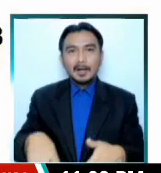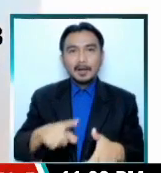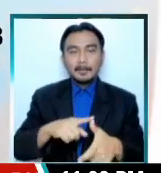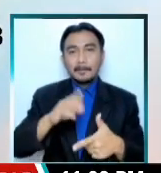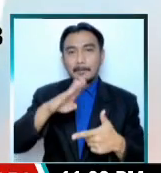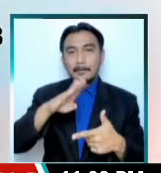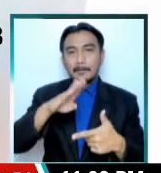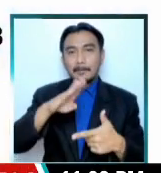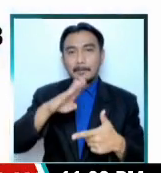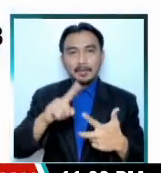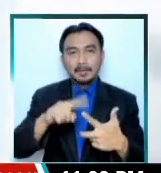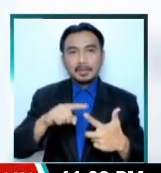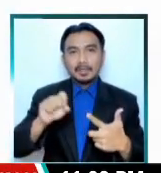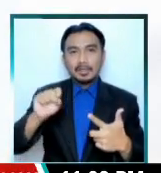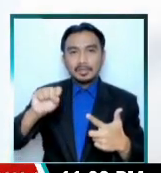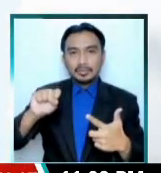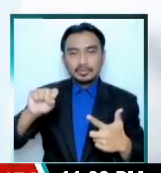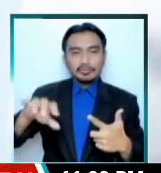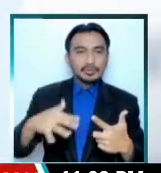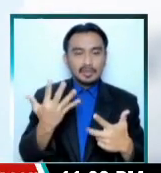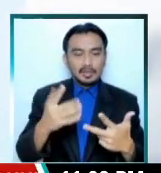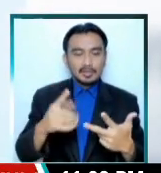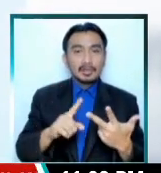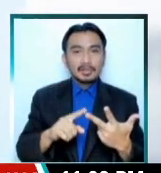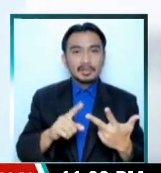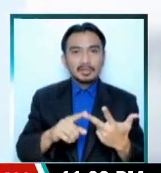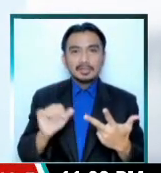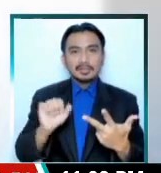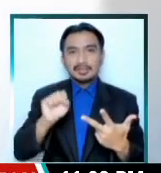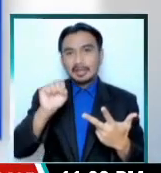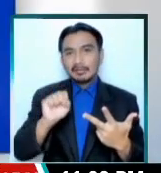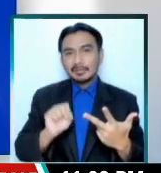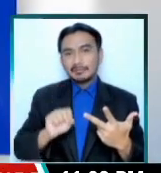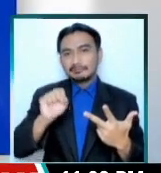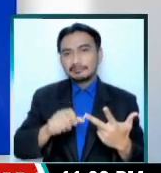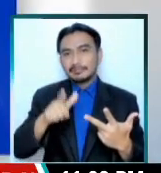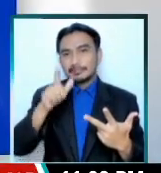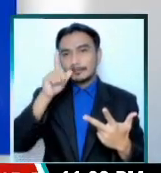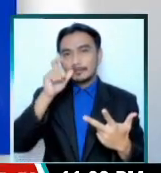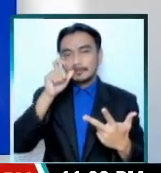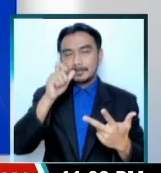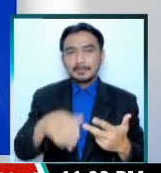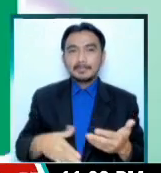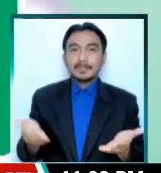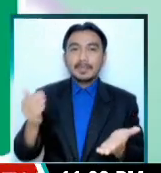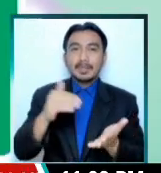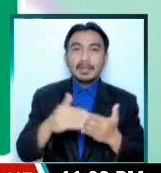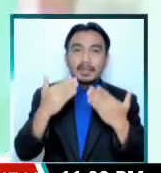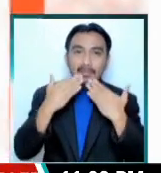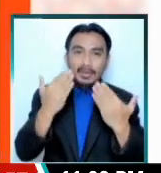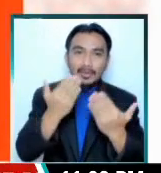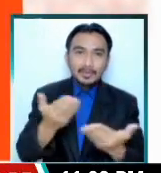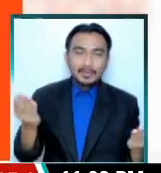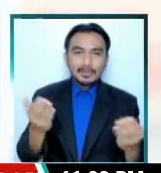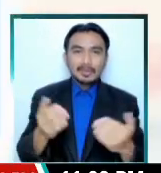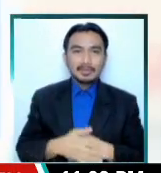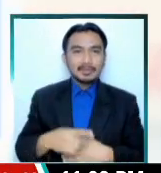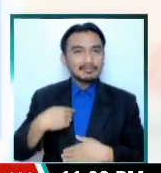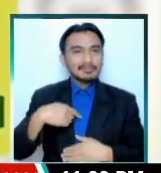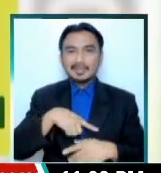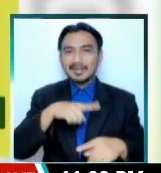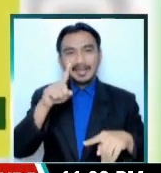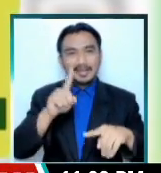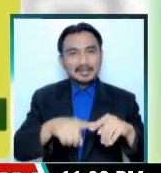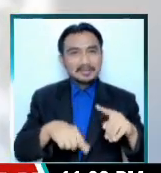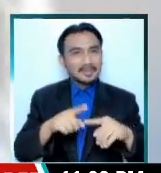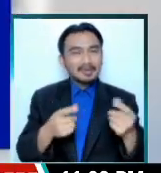at Limasawa Island sa Southern Leyte. Muli, maraming salamat po. Hindi namin ito magagawa kung walang inyong